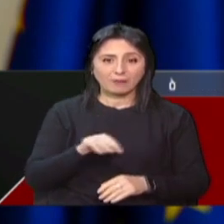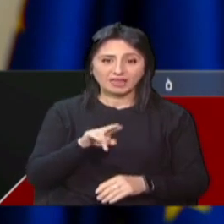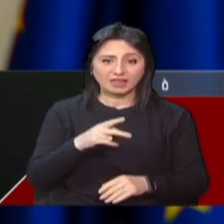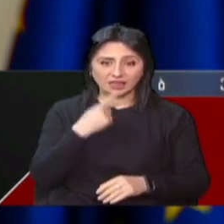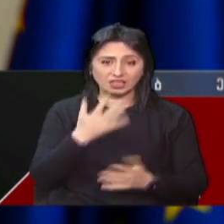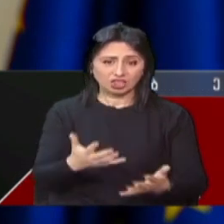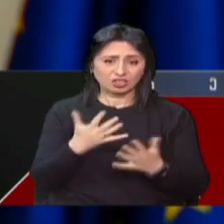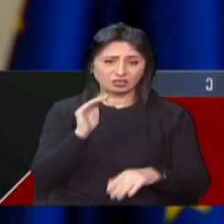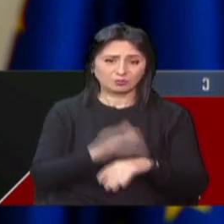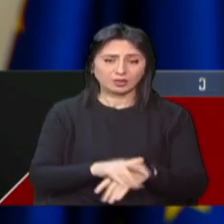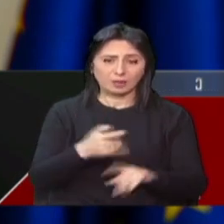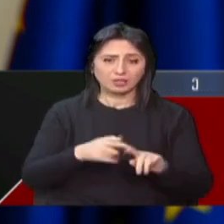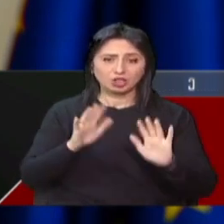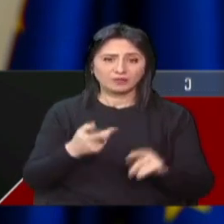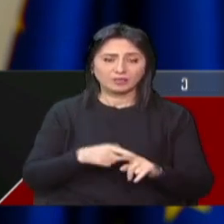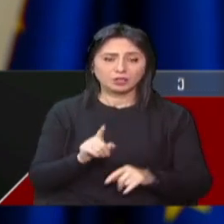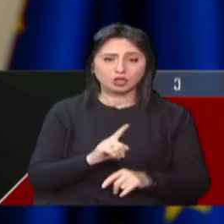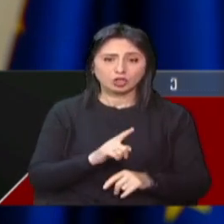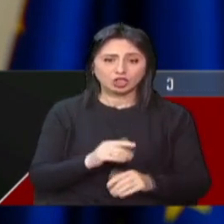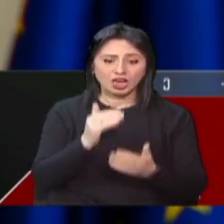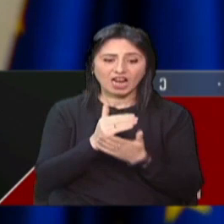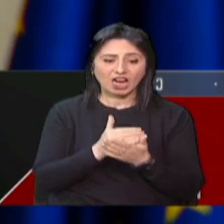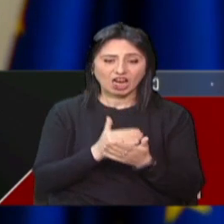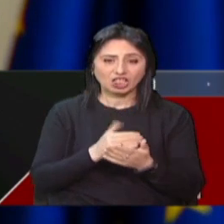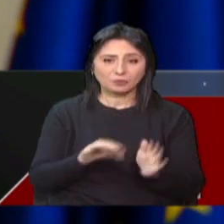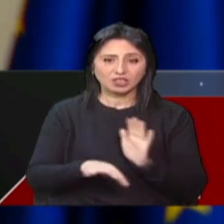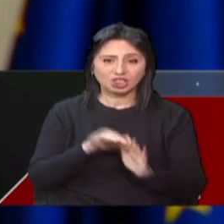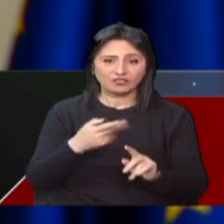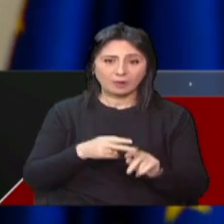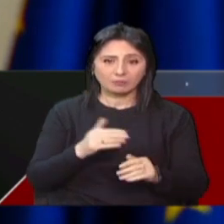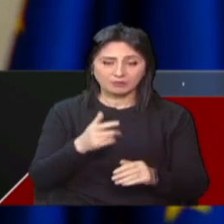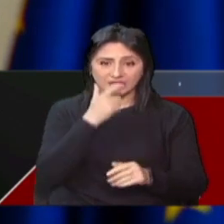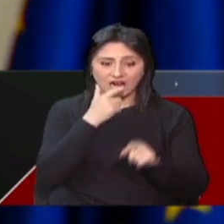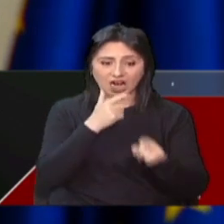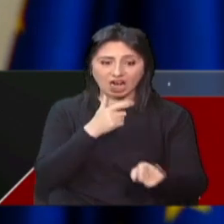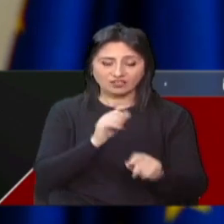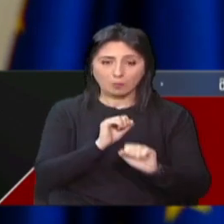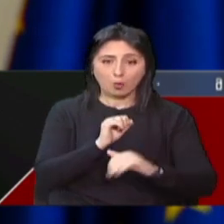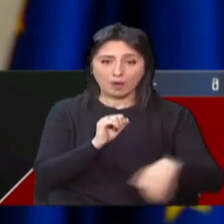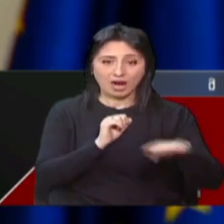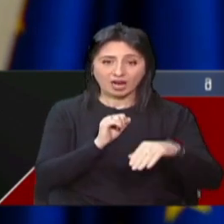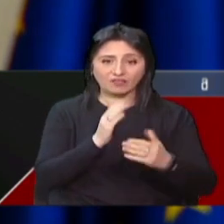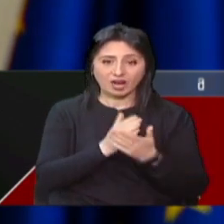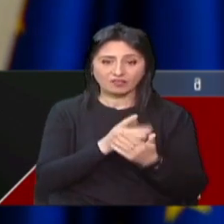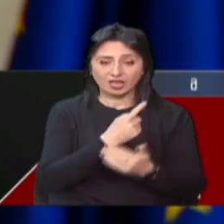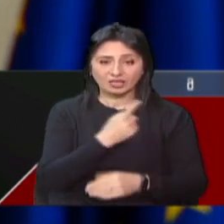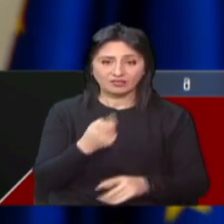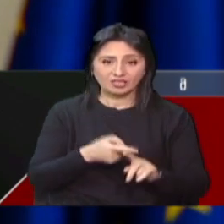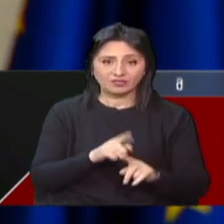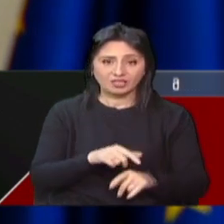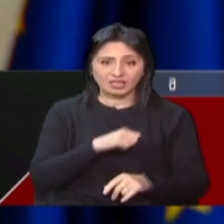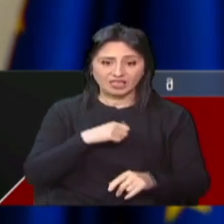რომ აშკარად შეინიშნება ამ შემთხვევაში ის, რომ რეჟიმი, რომელსაც ირჩევს ამ შემთხვევაში სააკაშვილი მის მომხრეები, არის ერთადერთი, ეს